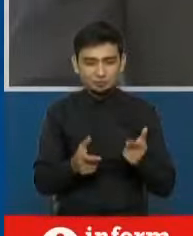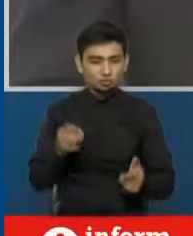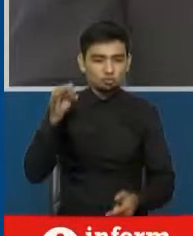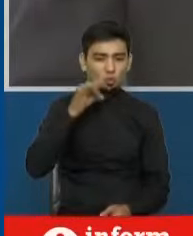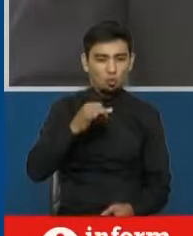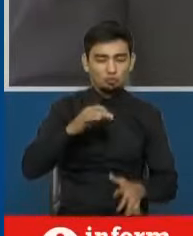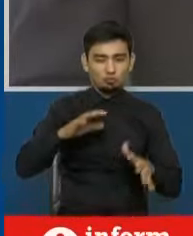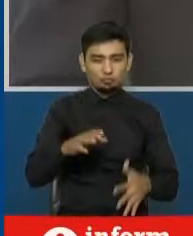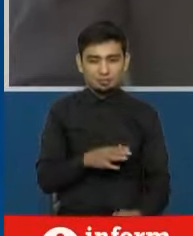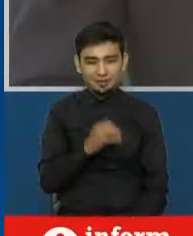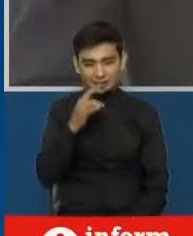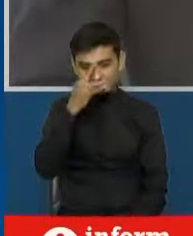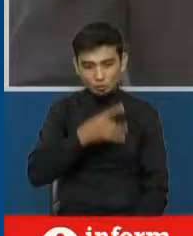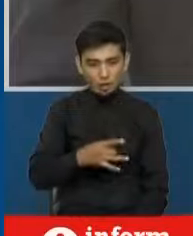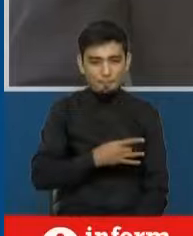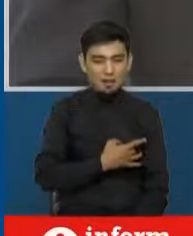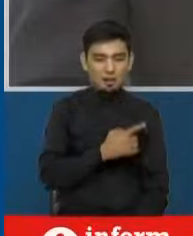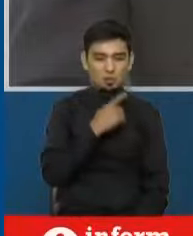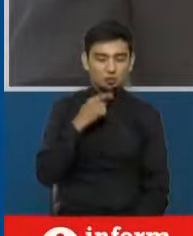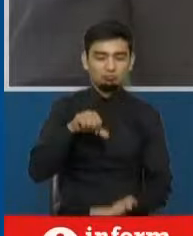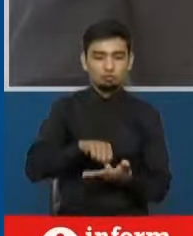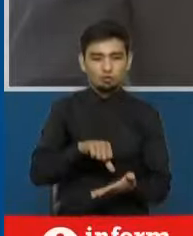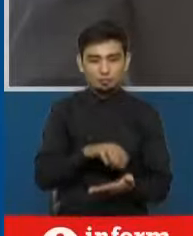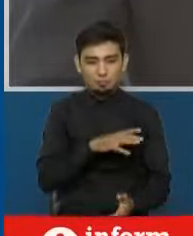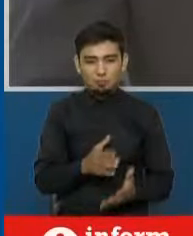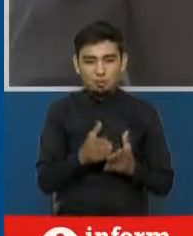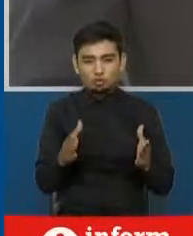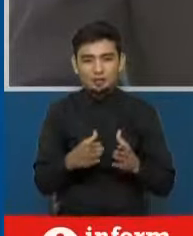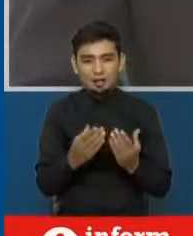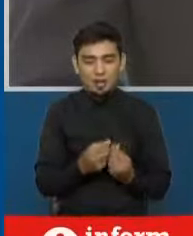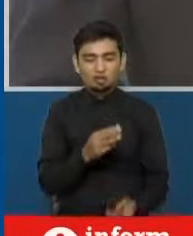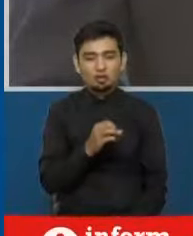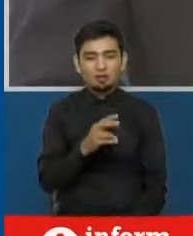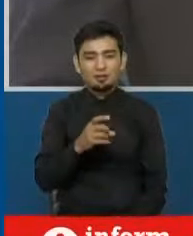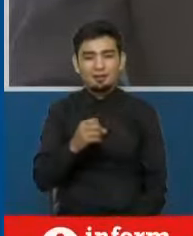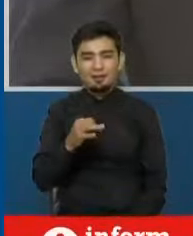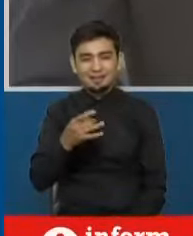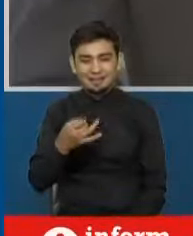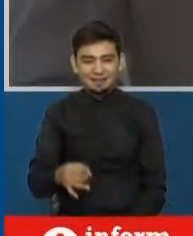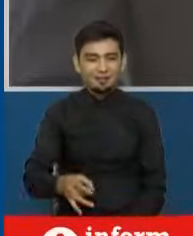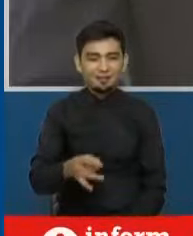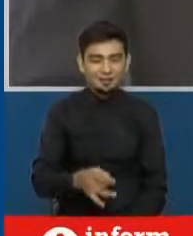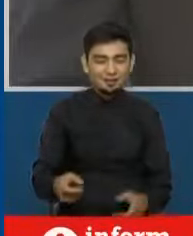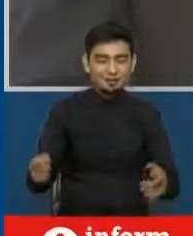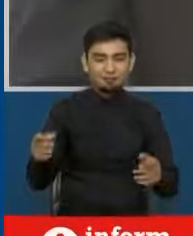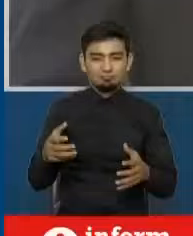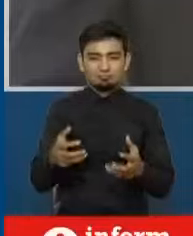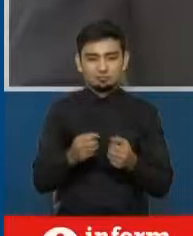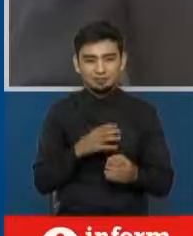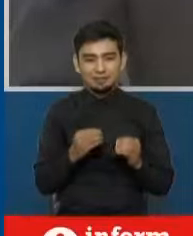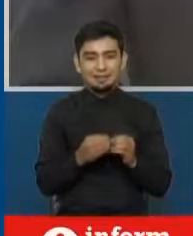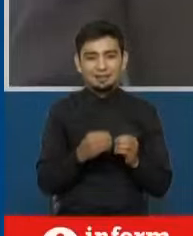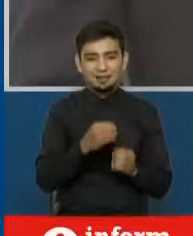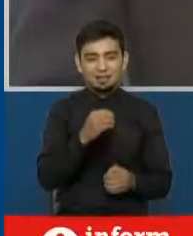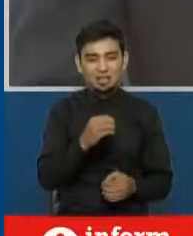историческое событие. Республику Беларусь приняли в большую семью Шанхайской организации сотрудничества, сделав ее 10-м